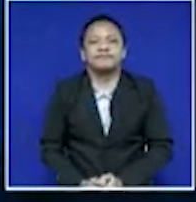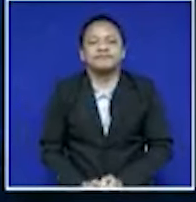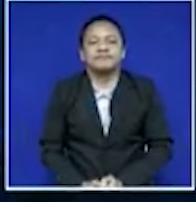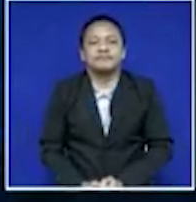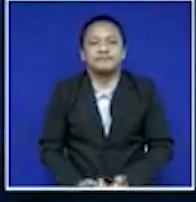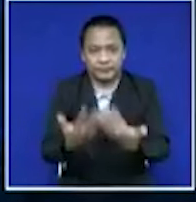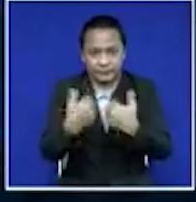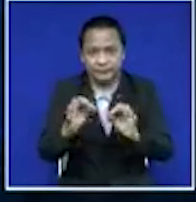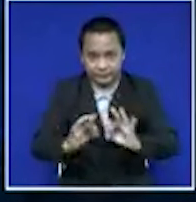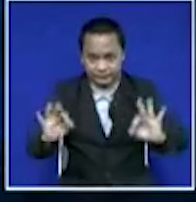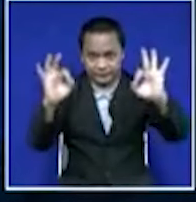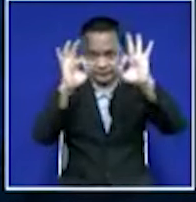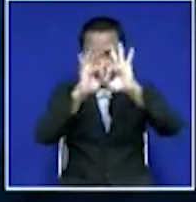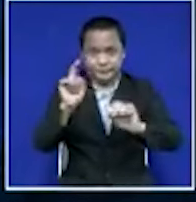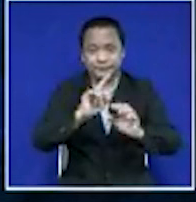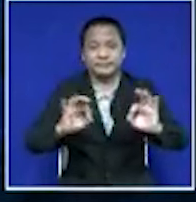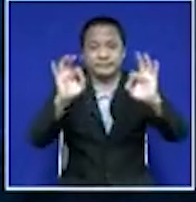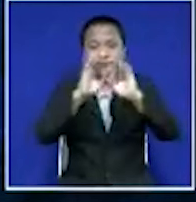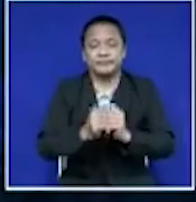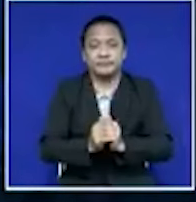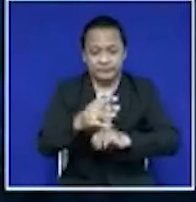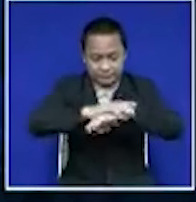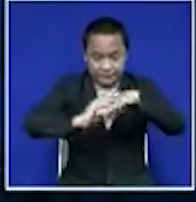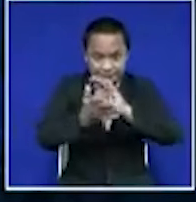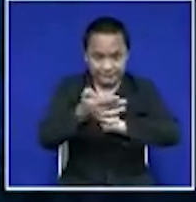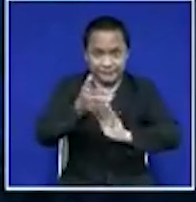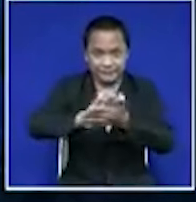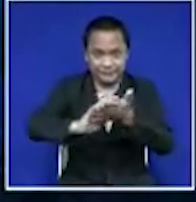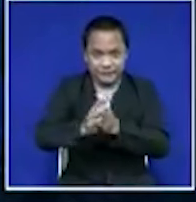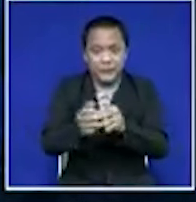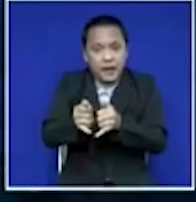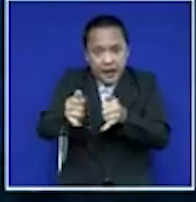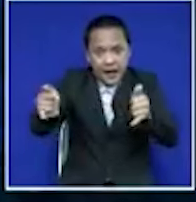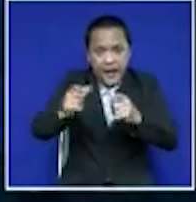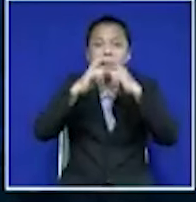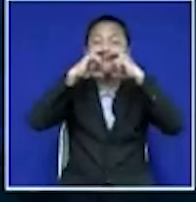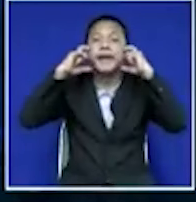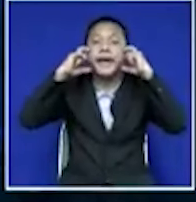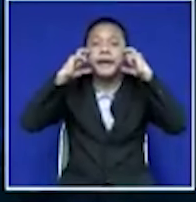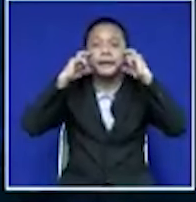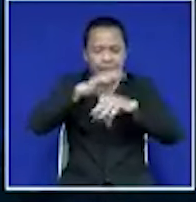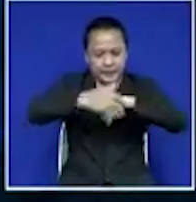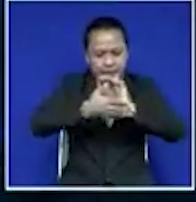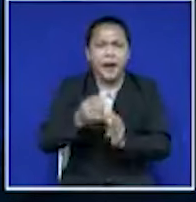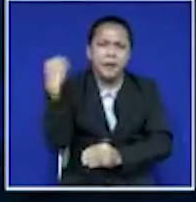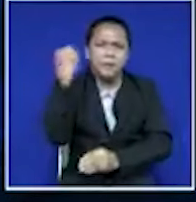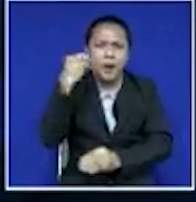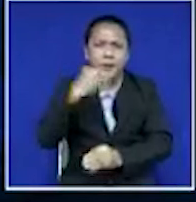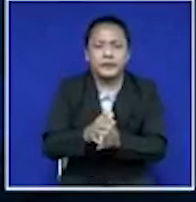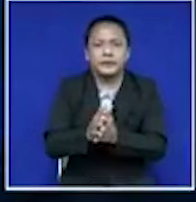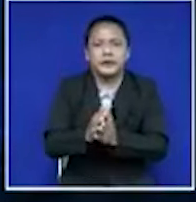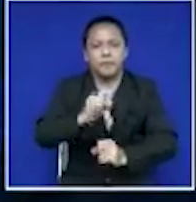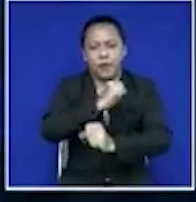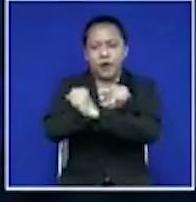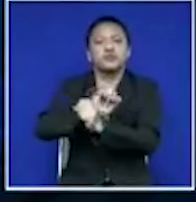ล้วก็ที่สำคัญก็คือการล้างมืออยู่ห่างไว้ใส่แมสกันหมั่นล้างมือถือหลักสะอาดปราศจากโควิดนี่แหละ